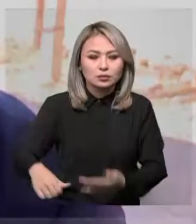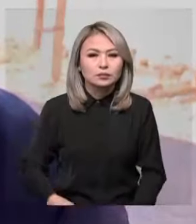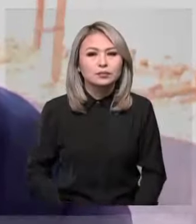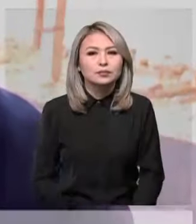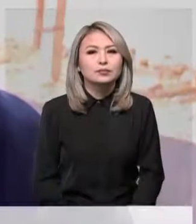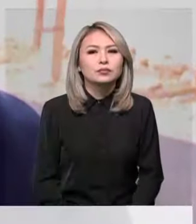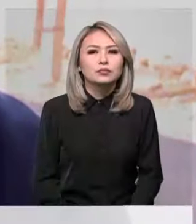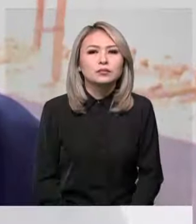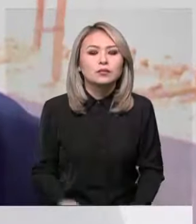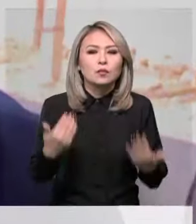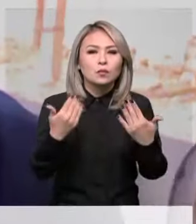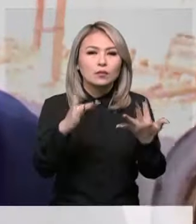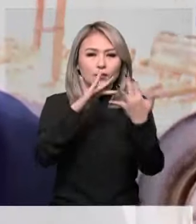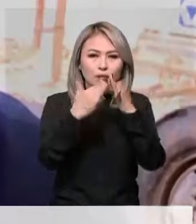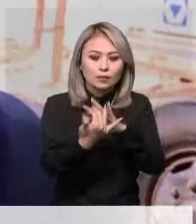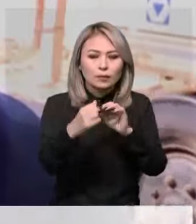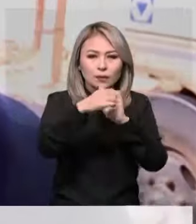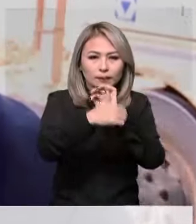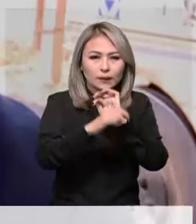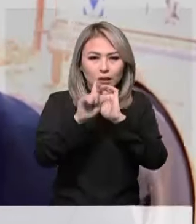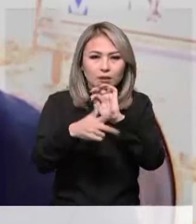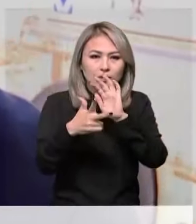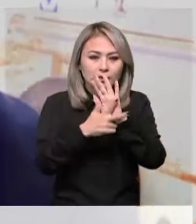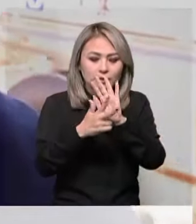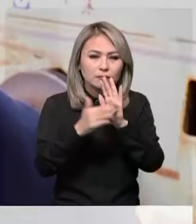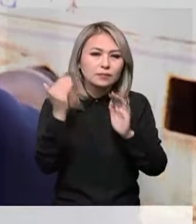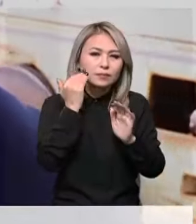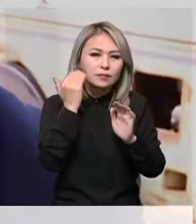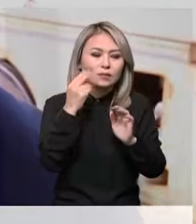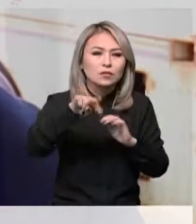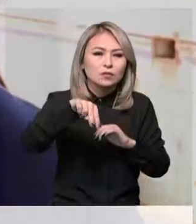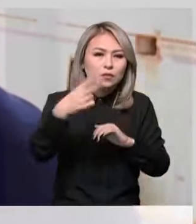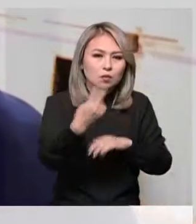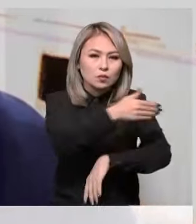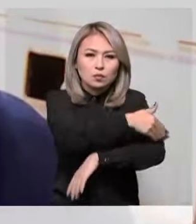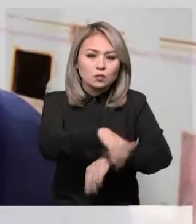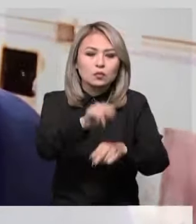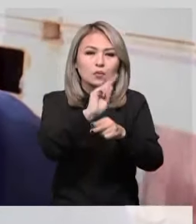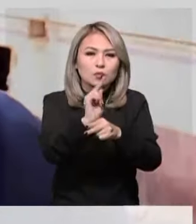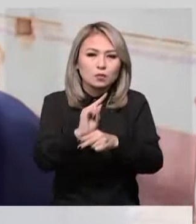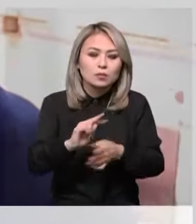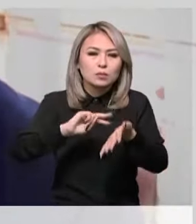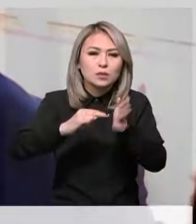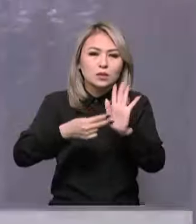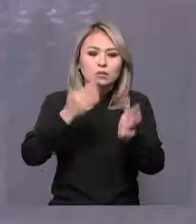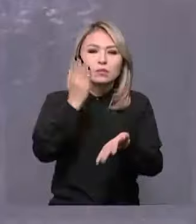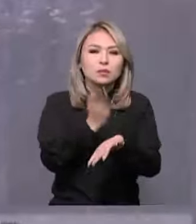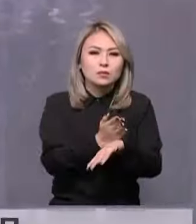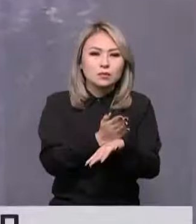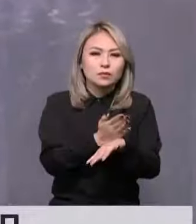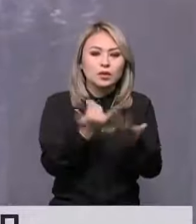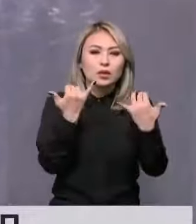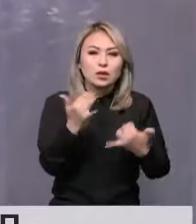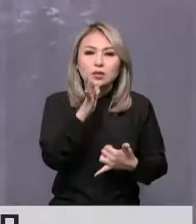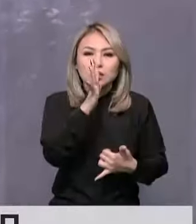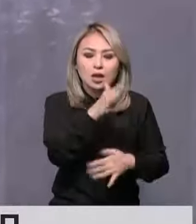ауылы осы ауылдарға 16-8 шақырымды құрайтын 22 көшеге орташа жөндеу жұмыстарын жүргізу жоспарланған. Қазіргі